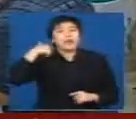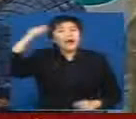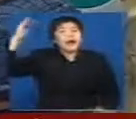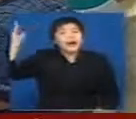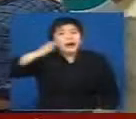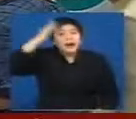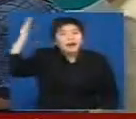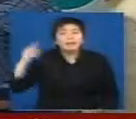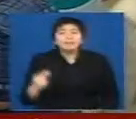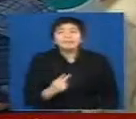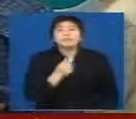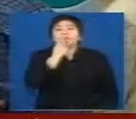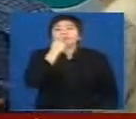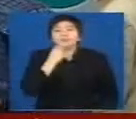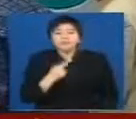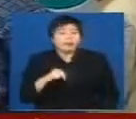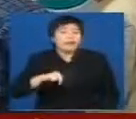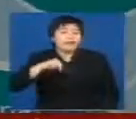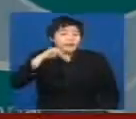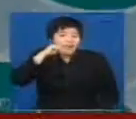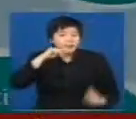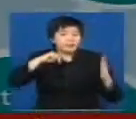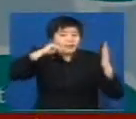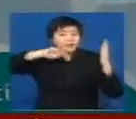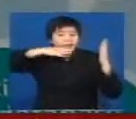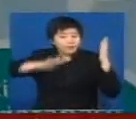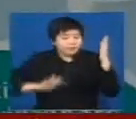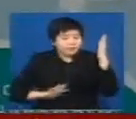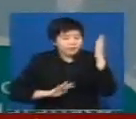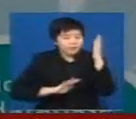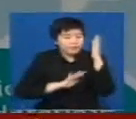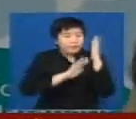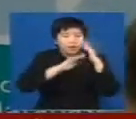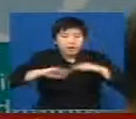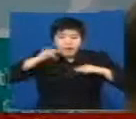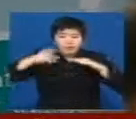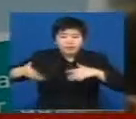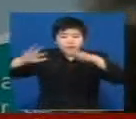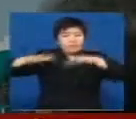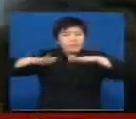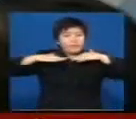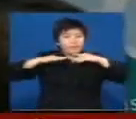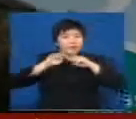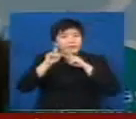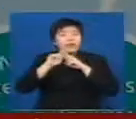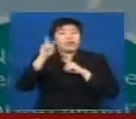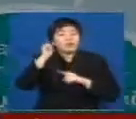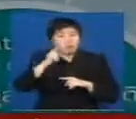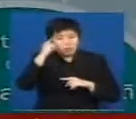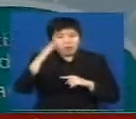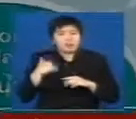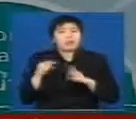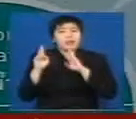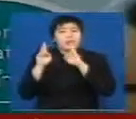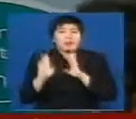ำในลำน้ำน้ำในเขื่อนน้ำทะเลหนุนมาเป็นคลังข้อมูลน้ำและก็บอกว่าต้องส่งไปที ่ ระบบเตือนภัยด้วย ครับนี่รัฐ